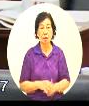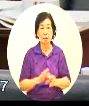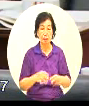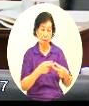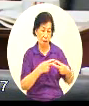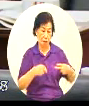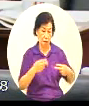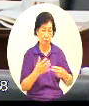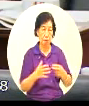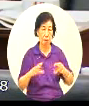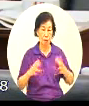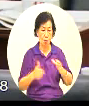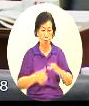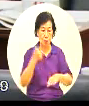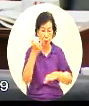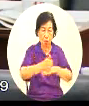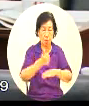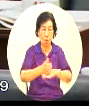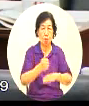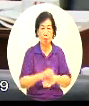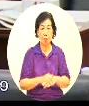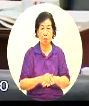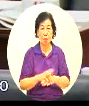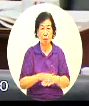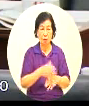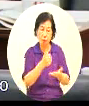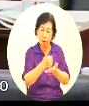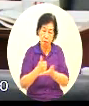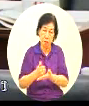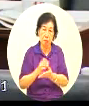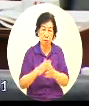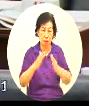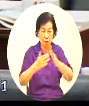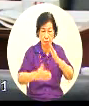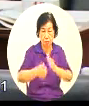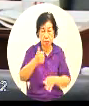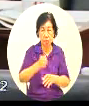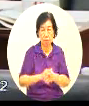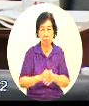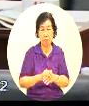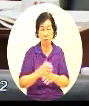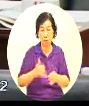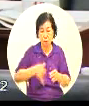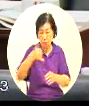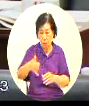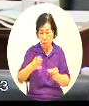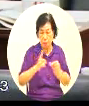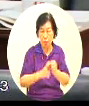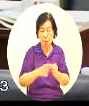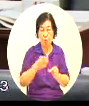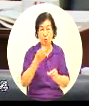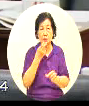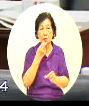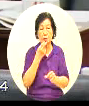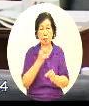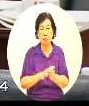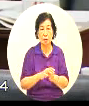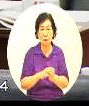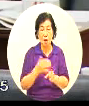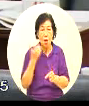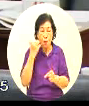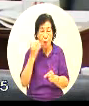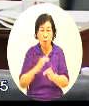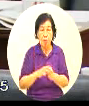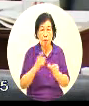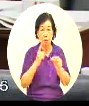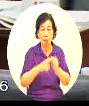职啦，我这点吼，我拜托市长。哦，市长看会当去中央看，中央台若无爱，要不